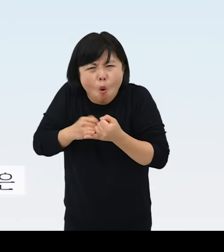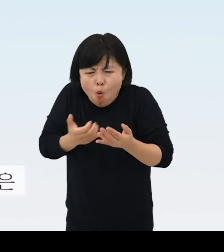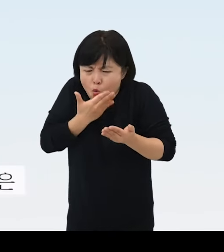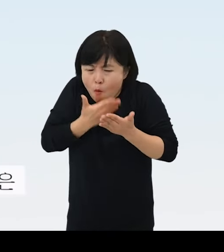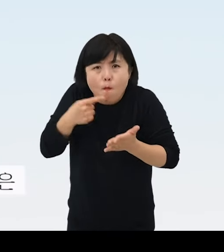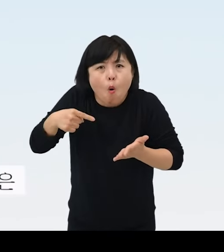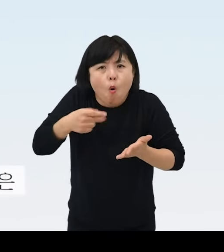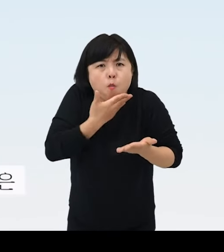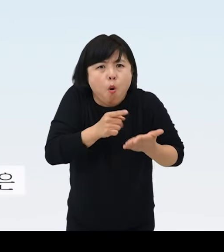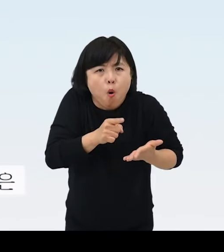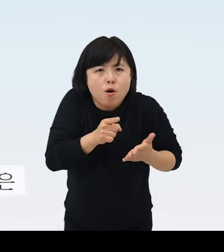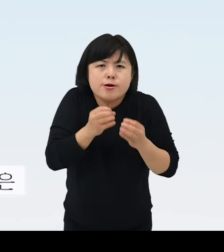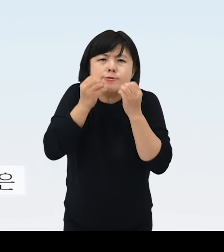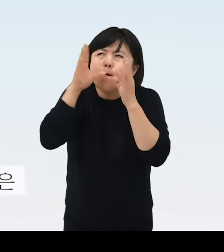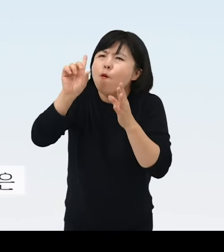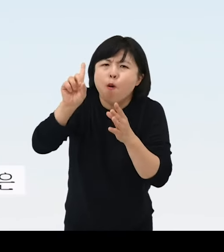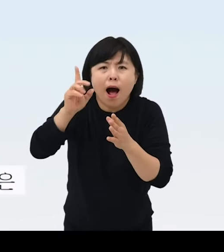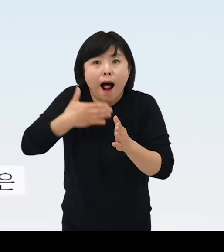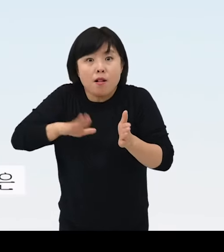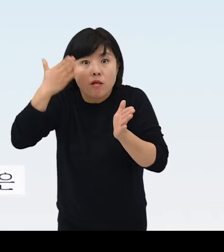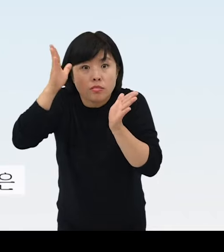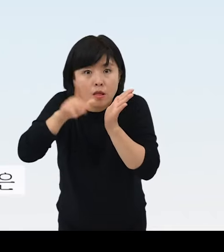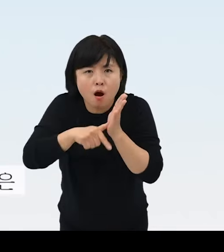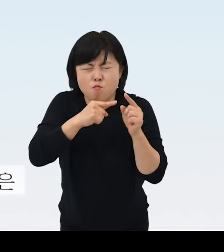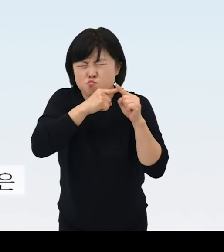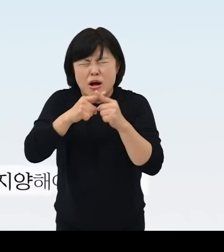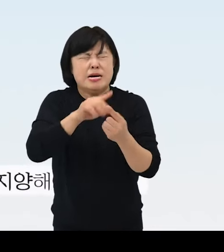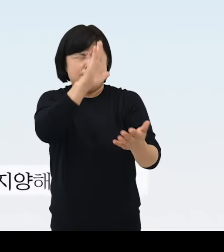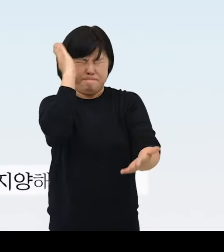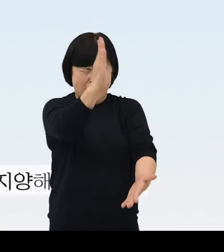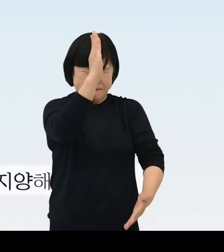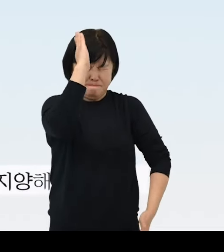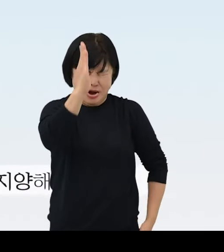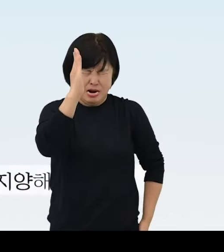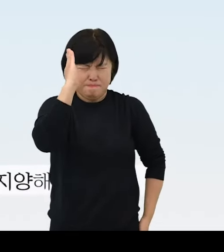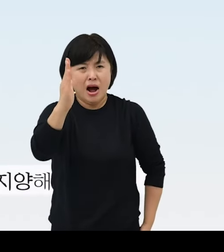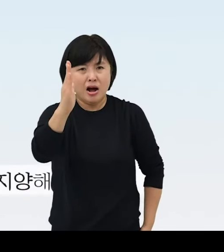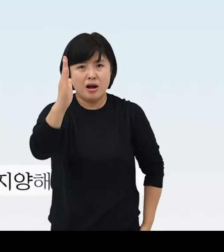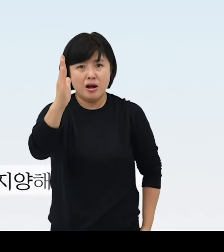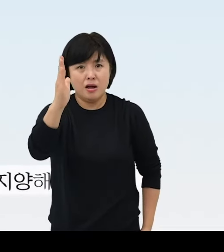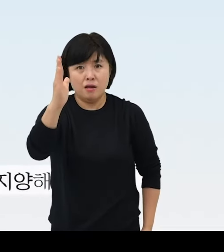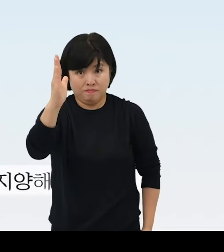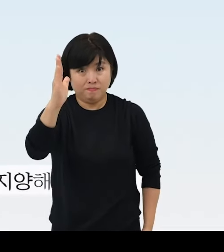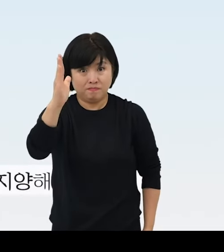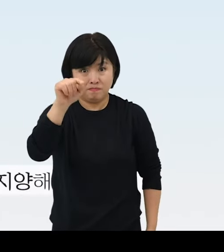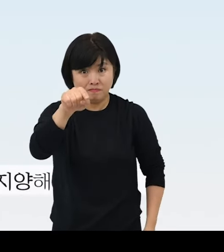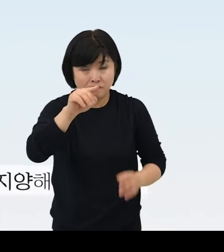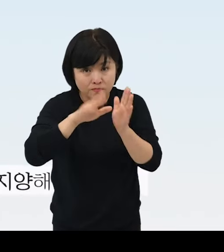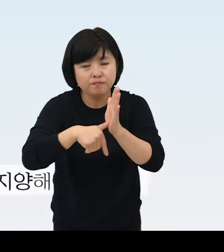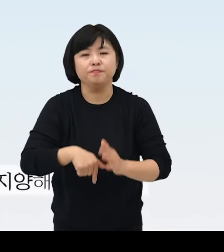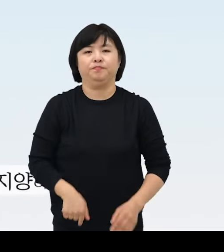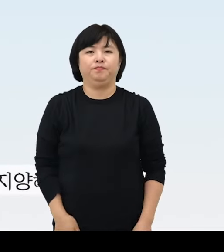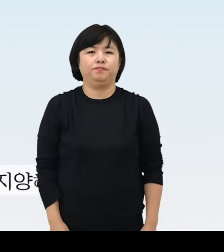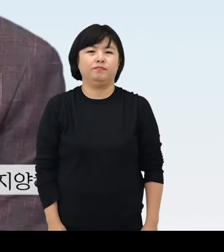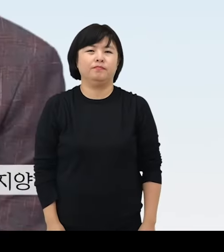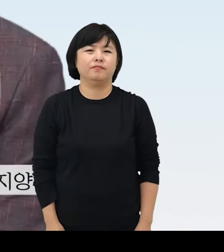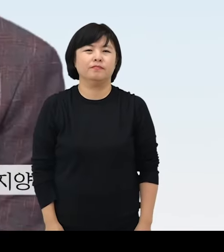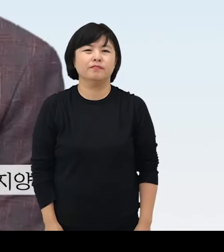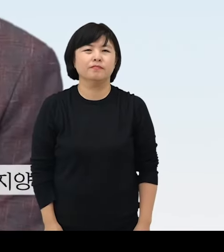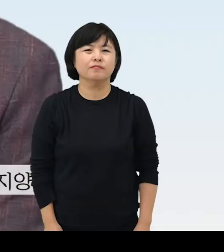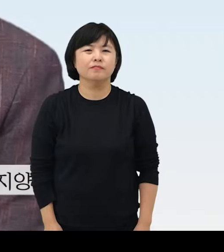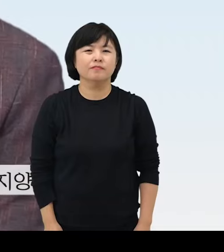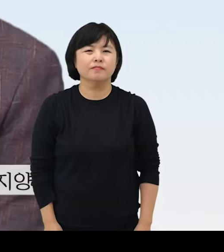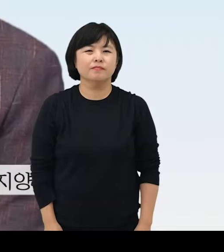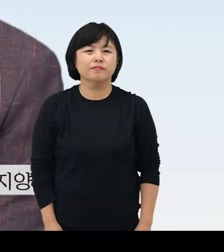공부하는 사람으로서 가져야 될 가장 중요한 덕목은 어떤 새로운 무언가를 알게 됐을 때 그걸 무조건